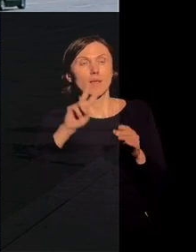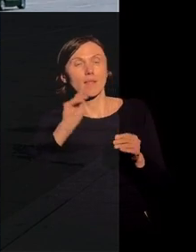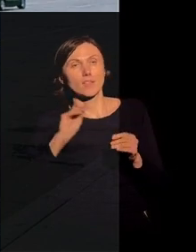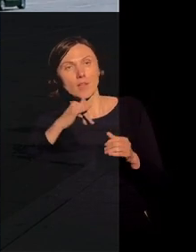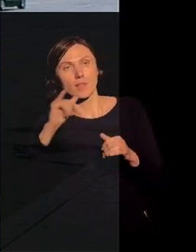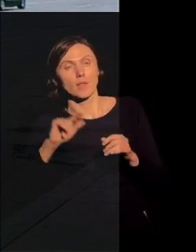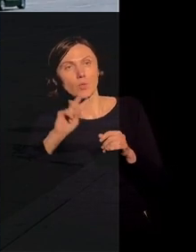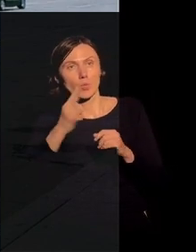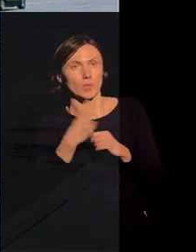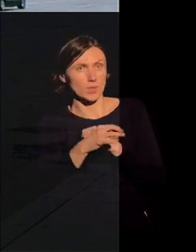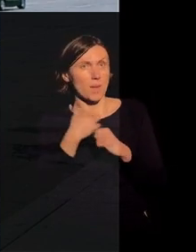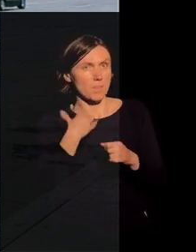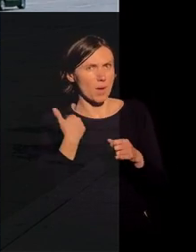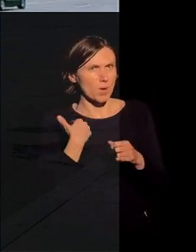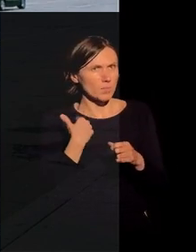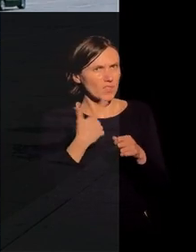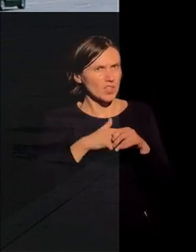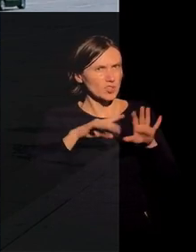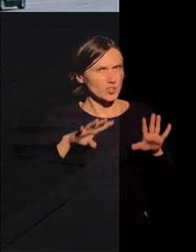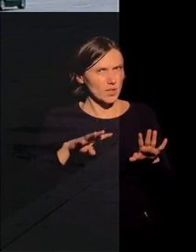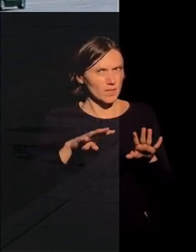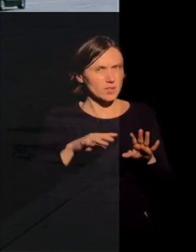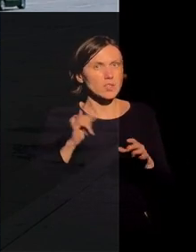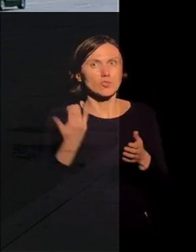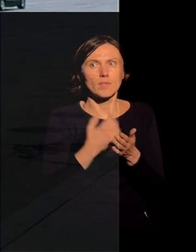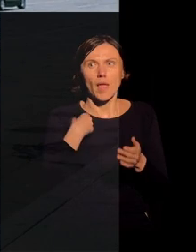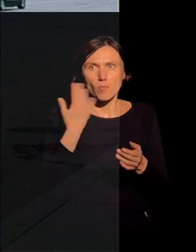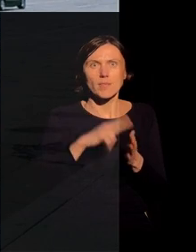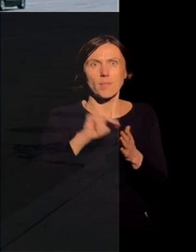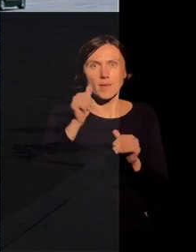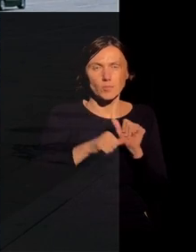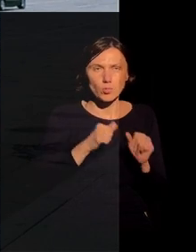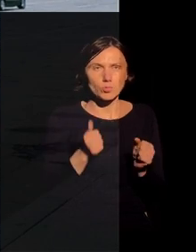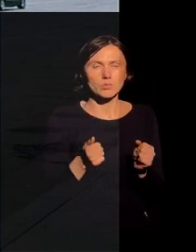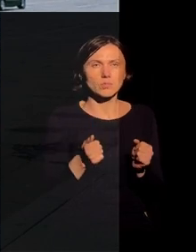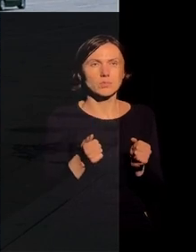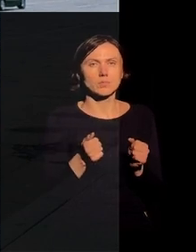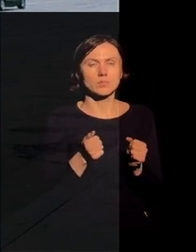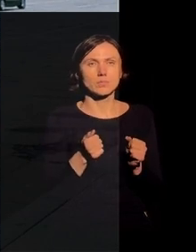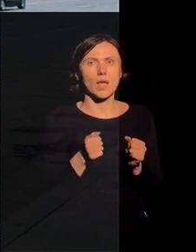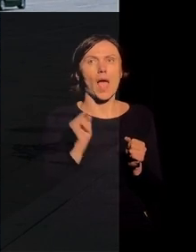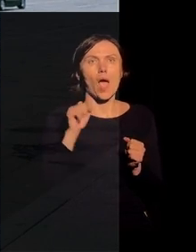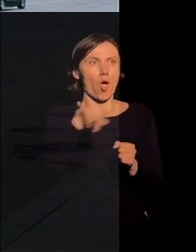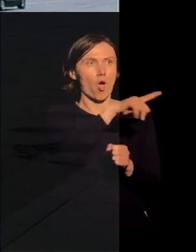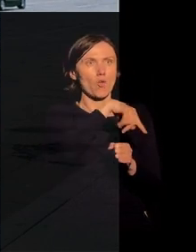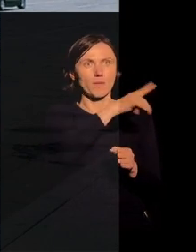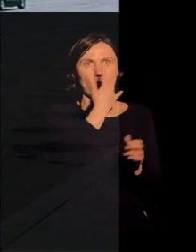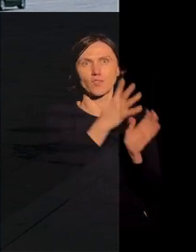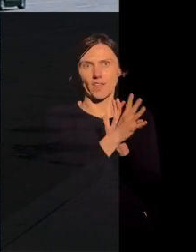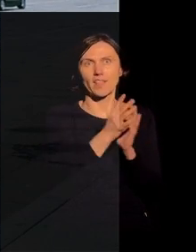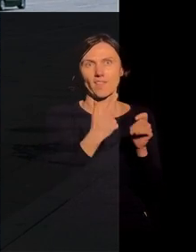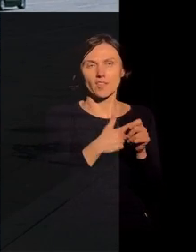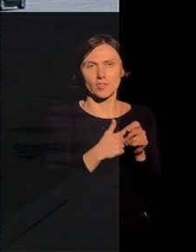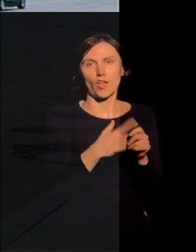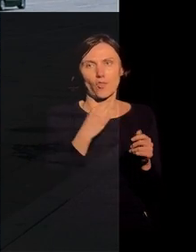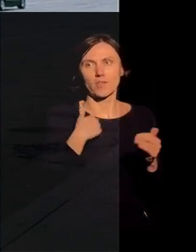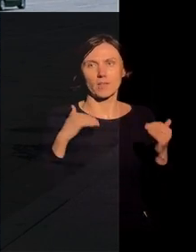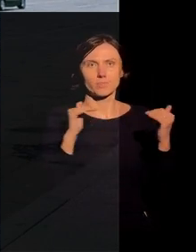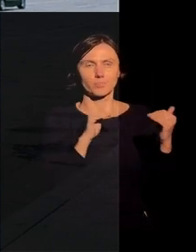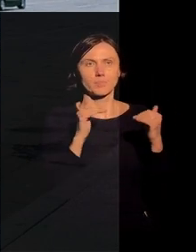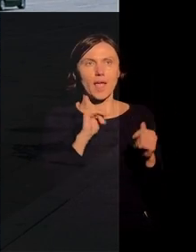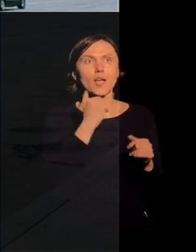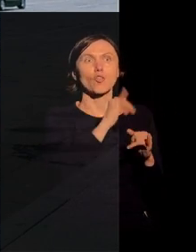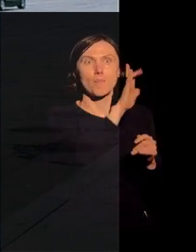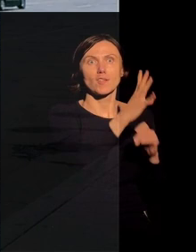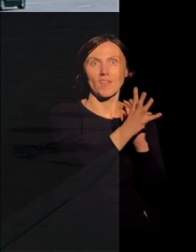jedne studia, miałem 29 wtedy lat i znów byłem na pierwszym roku, a oni mieli te tam 19-20, no to jak ktoś